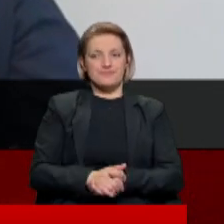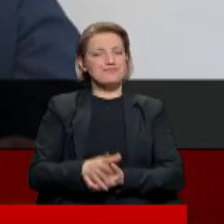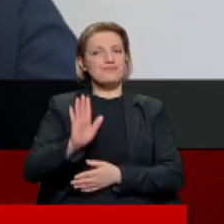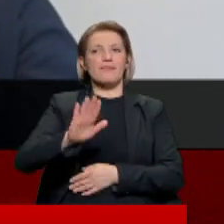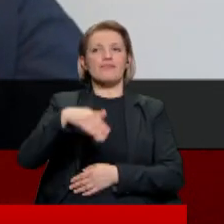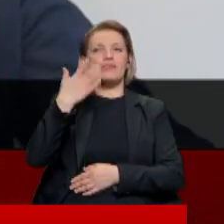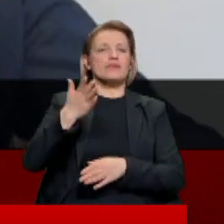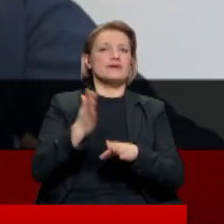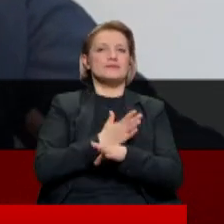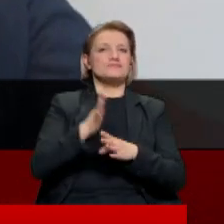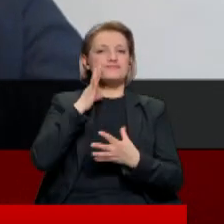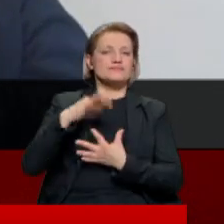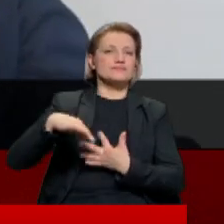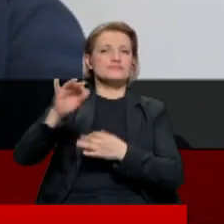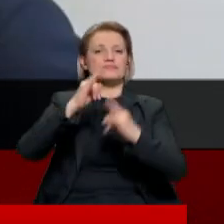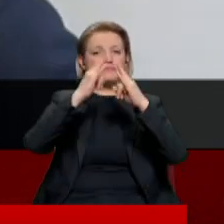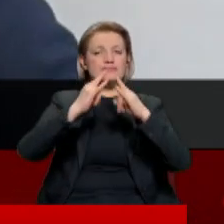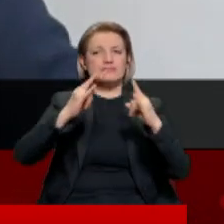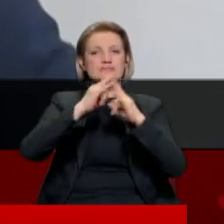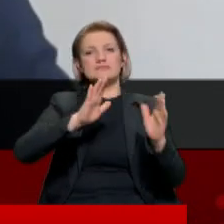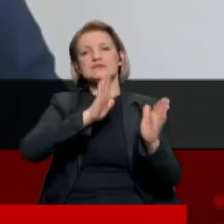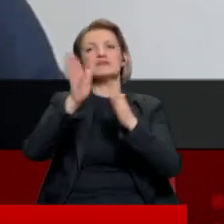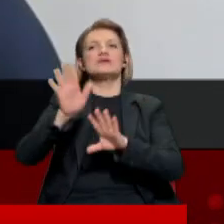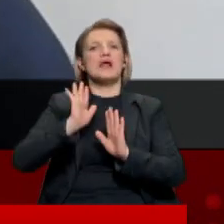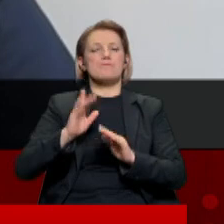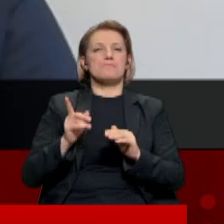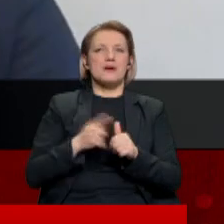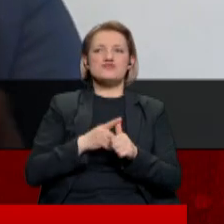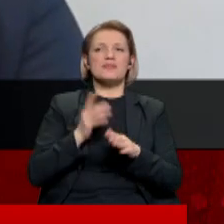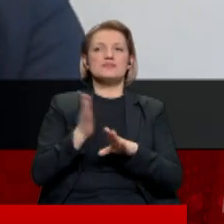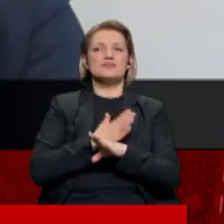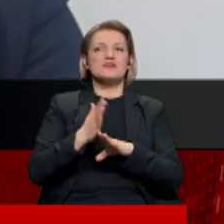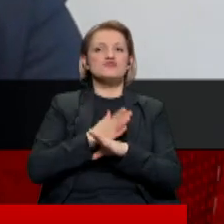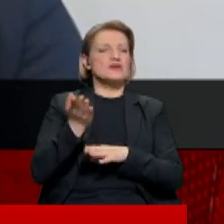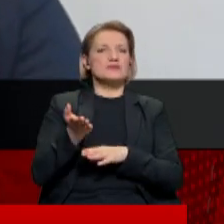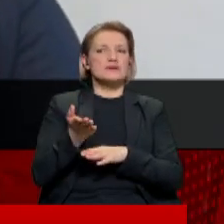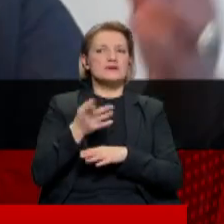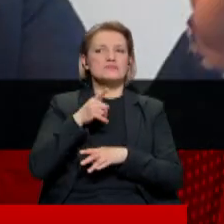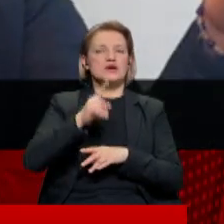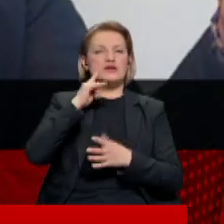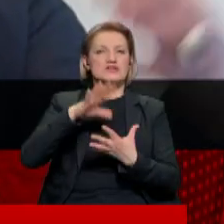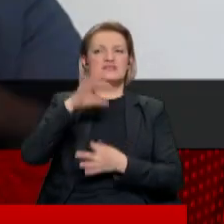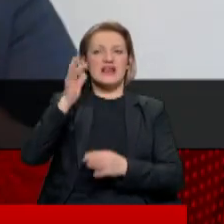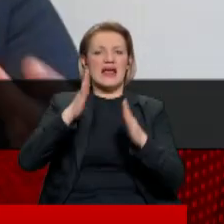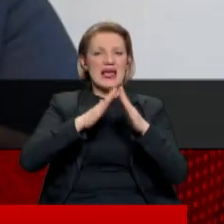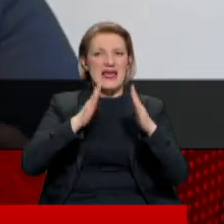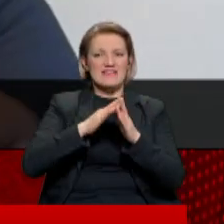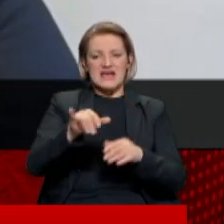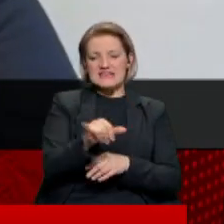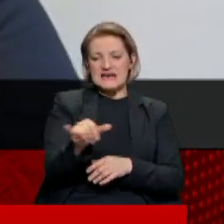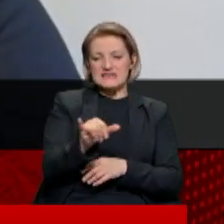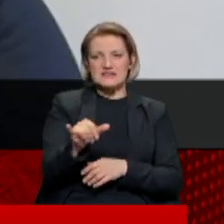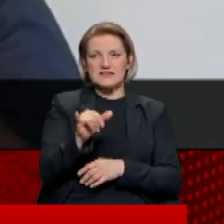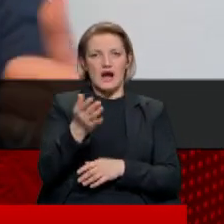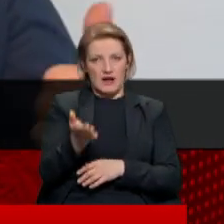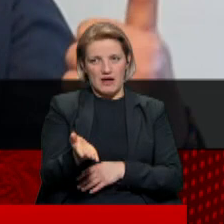Sonra neden insanlar çadır kentlere gitmediler başta? Niye? Yağmalandı burası. İnsanlar evlerinin yakınında